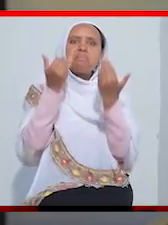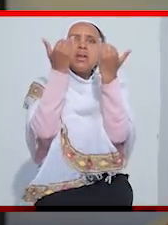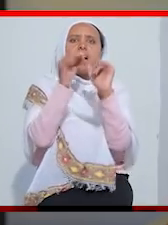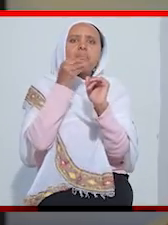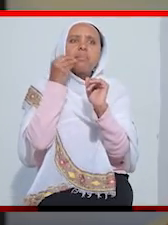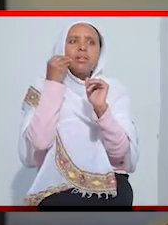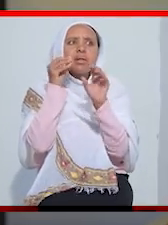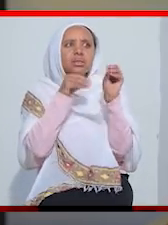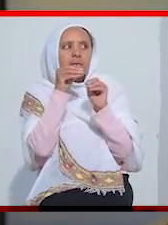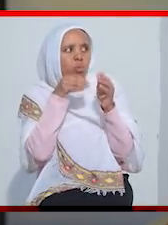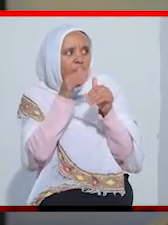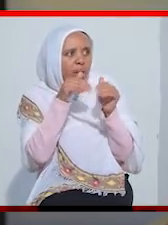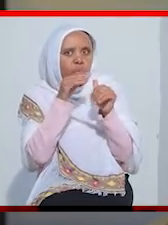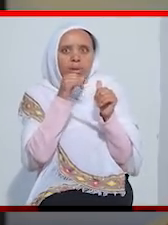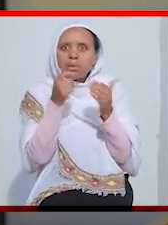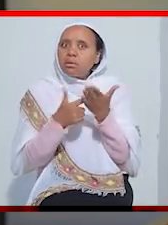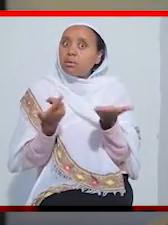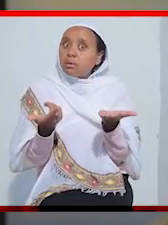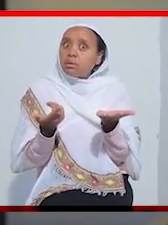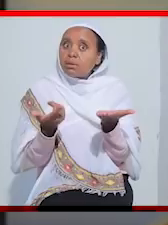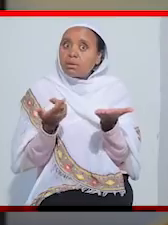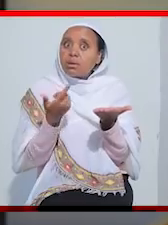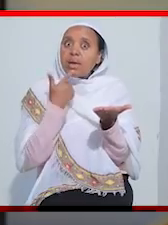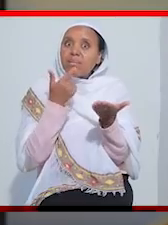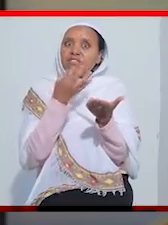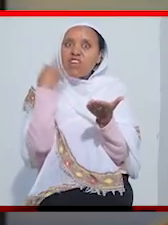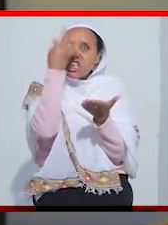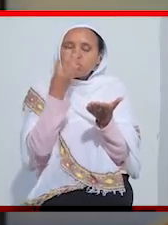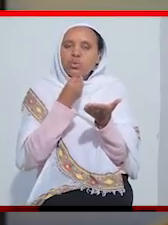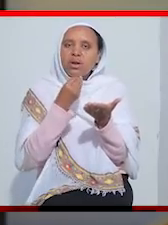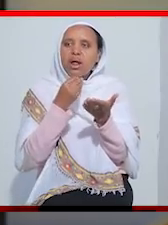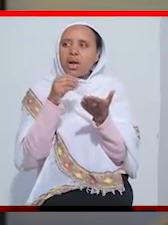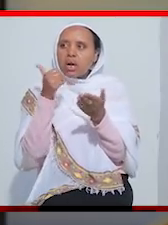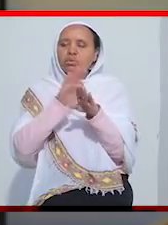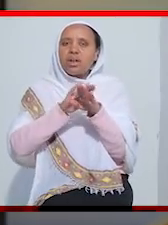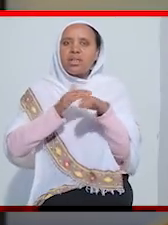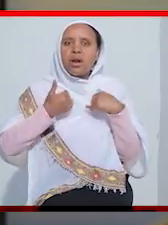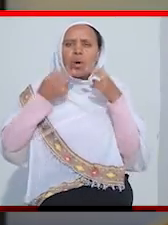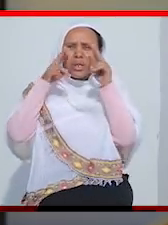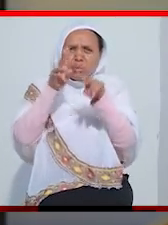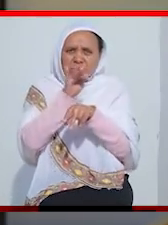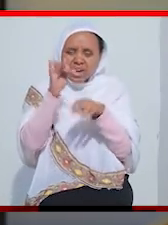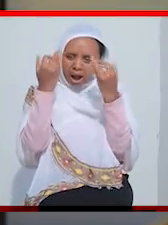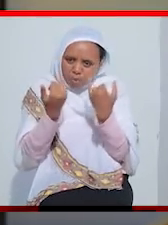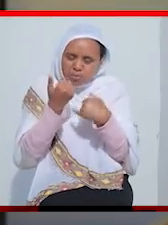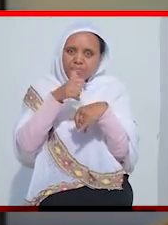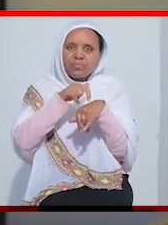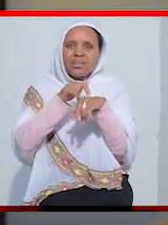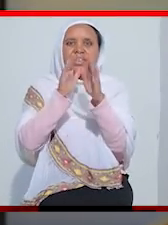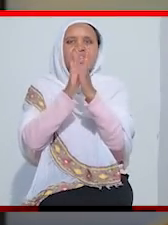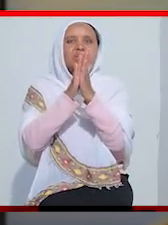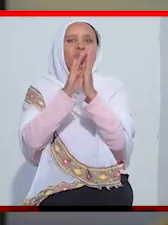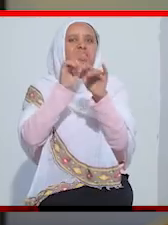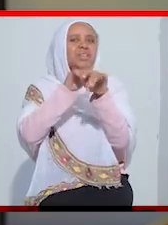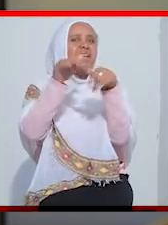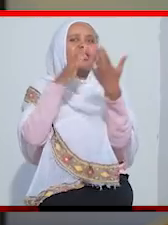ሰው ቀረ፣ ምን ያህል ሰው ቤት በቤት እንቅስቃሴ ወጣ፣ ምን ያህል ሰው እንዲህ የሚል የፌስቡክና በሌሎቹ ላይ ያለው ላይ ያተኮረ